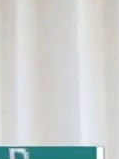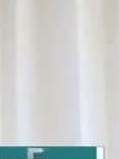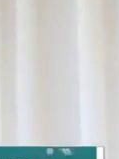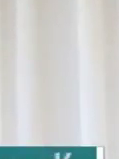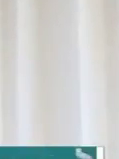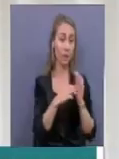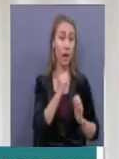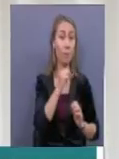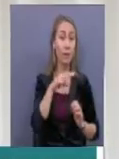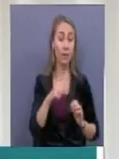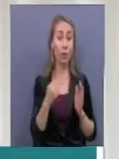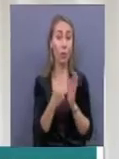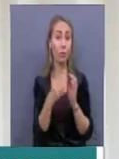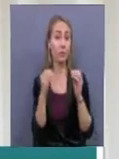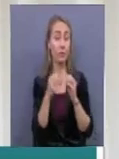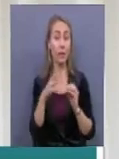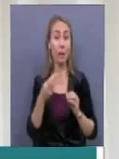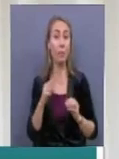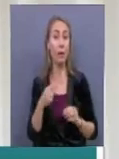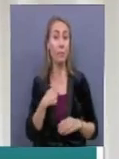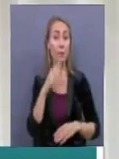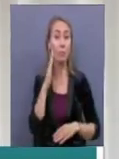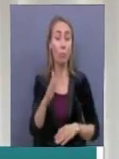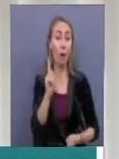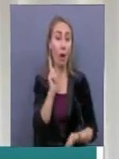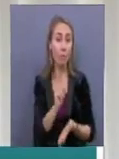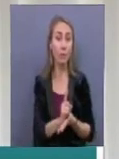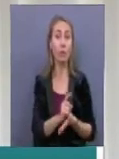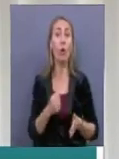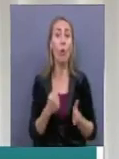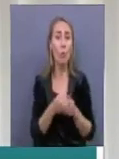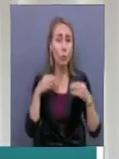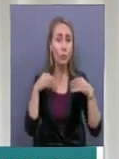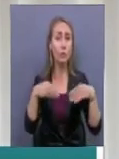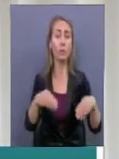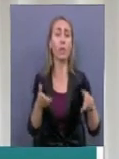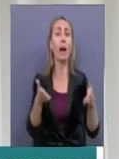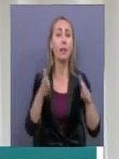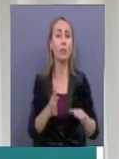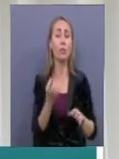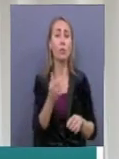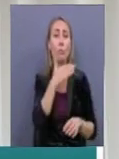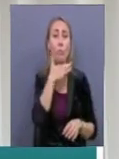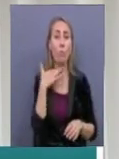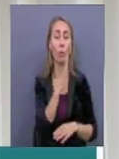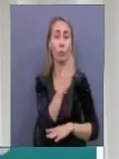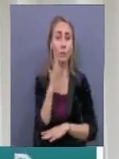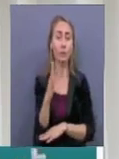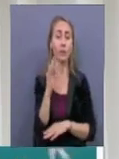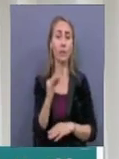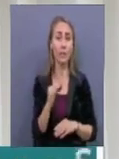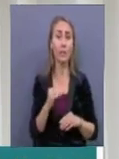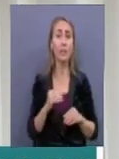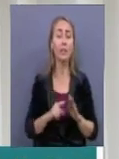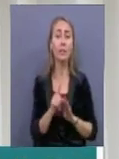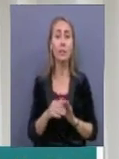Ағымдағы жылдың 8 сәуірі мен 10 мамыр аралығында облыс аумағында тазалық айлығы өтті. Жыл сайын елді мекен аумақтарында коммуналдық